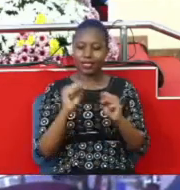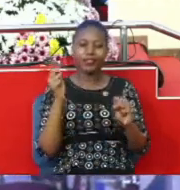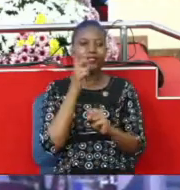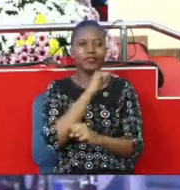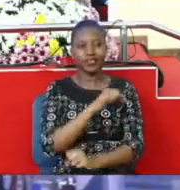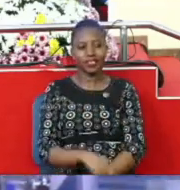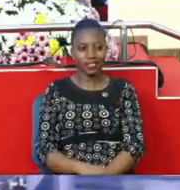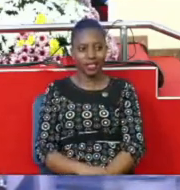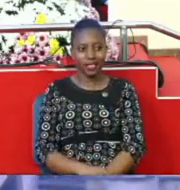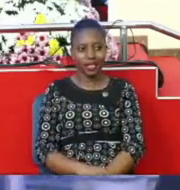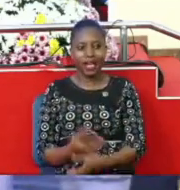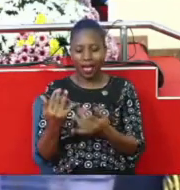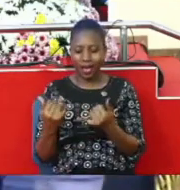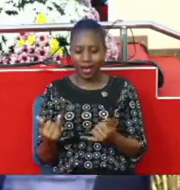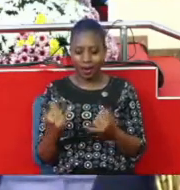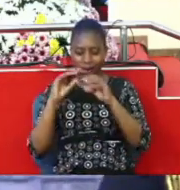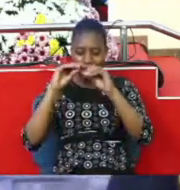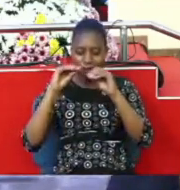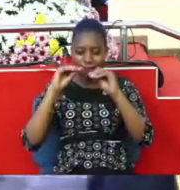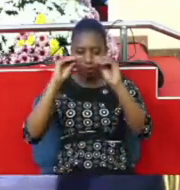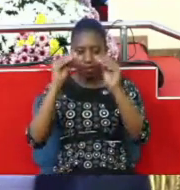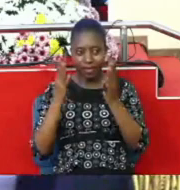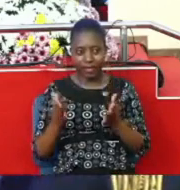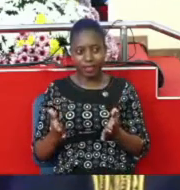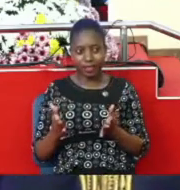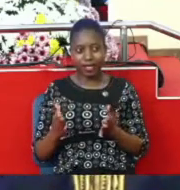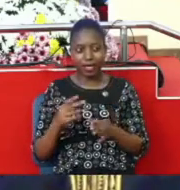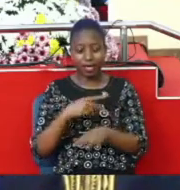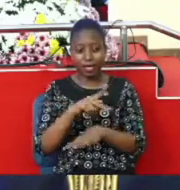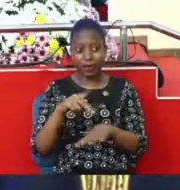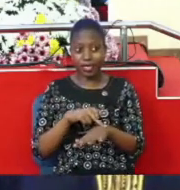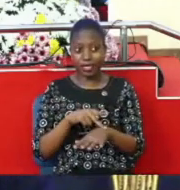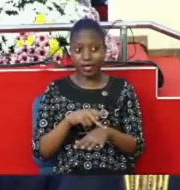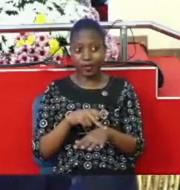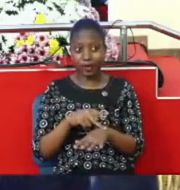Anafungua chupa pole pole. Akapiga mwanafunzi na flash. Chua.